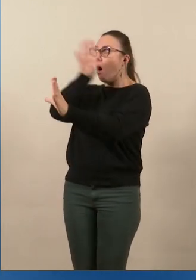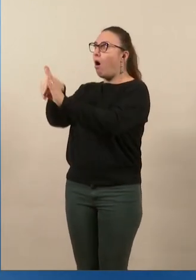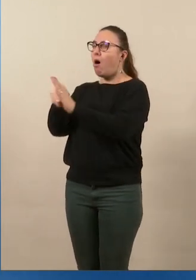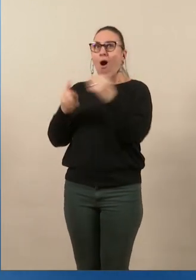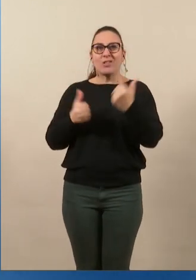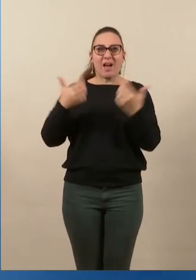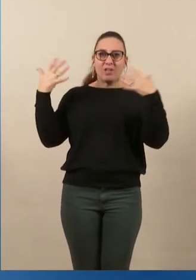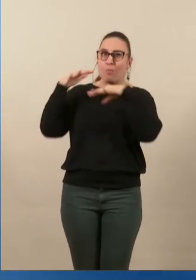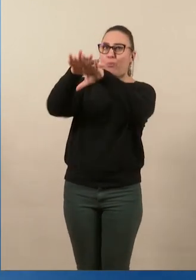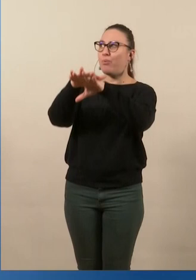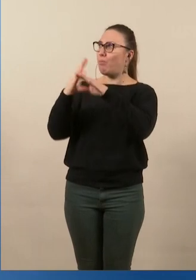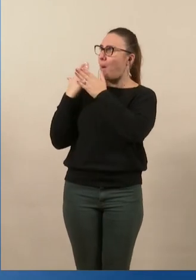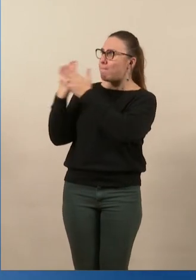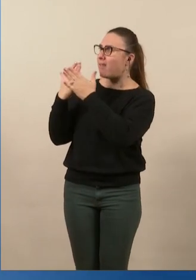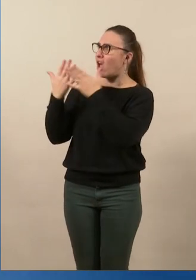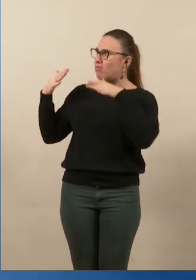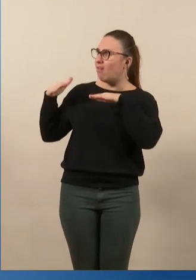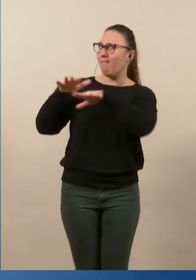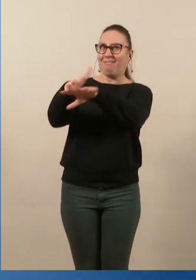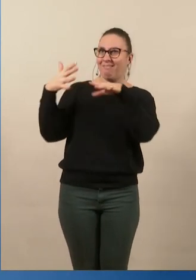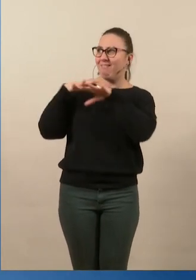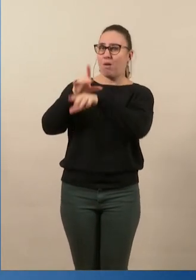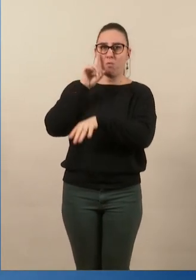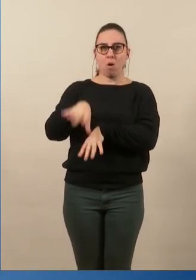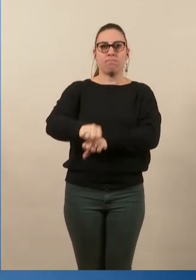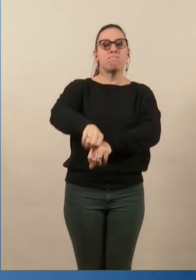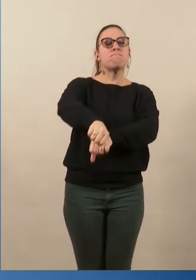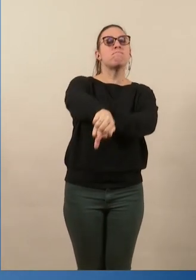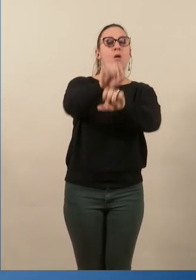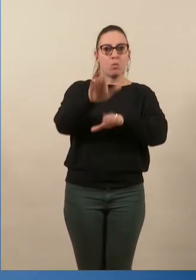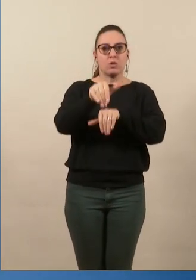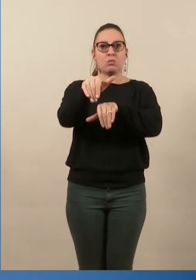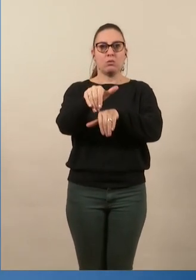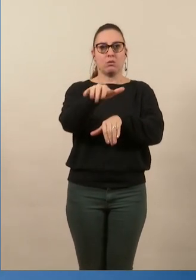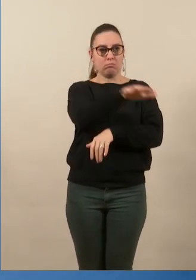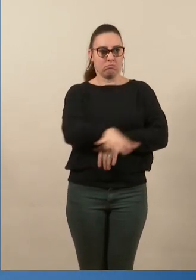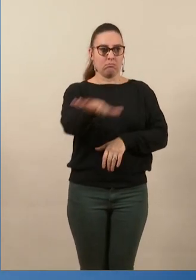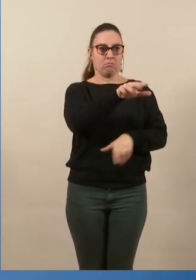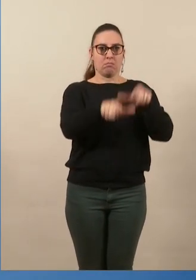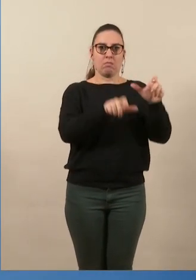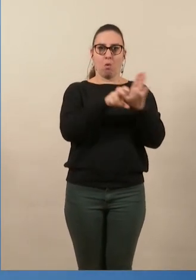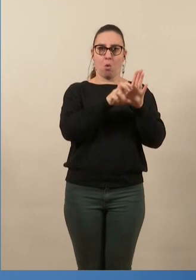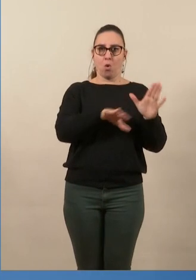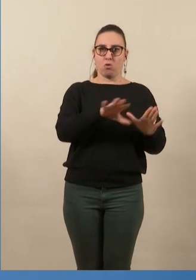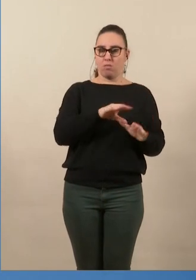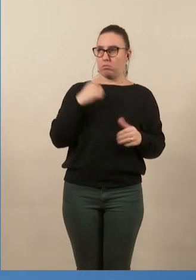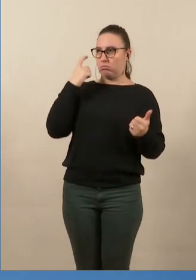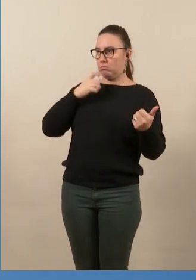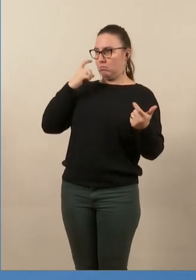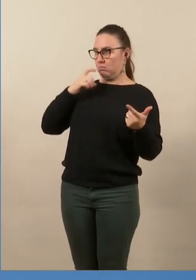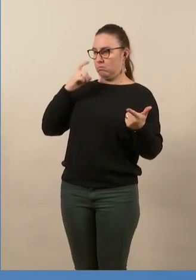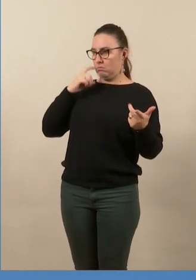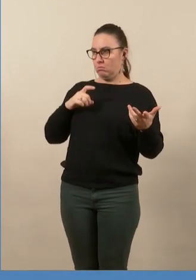les services car vous n'avez cesser d'embaucher alors que les gros noblois constatent bien plus bien plus que le bien